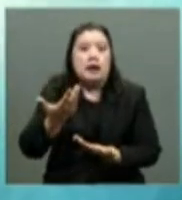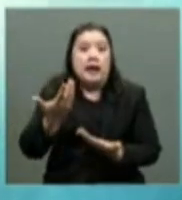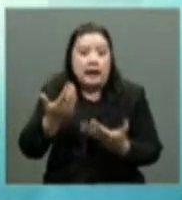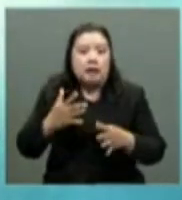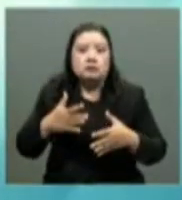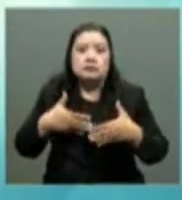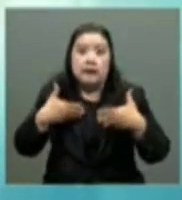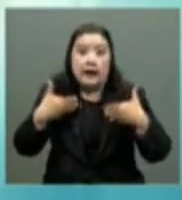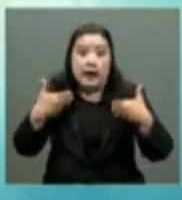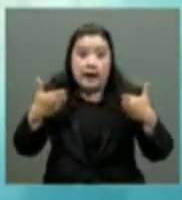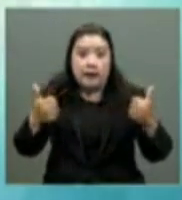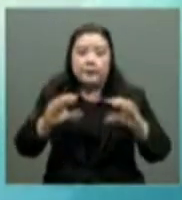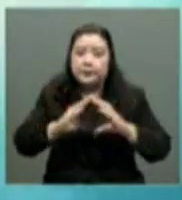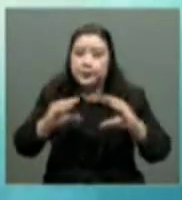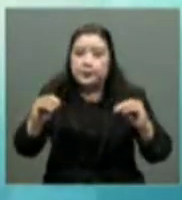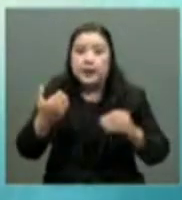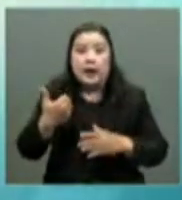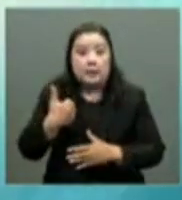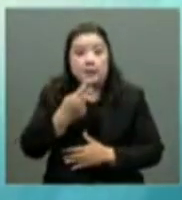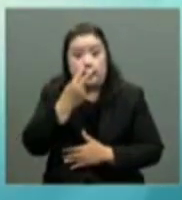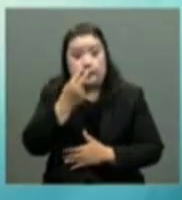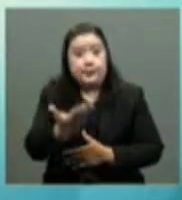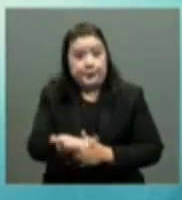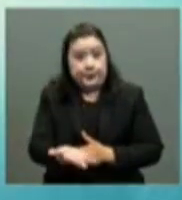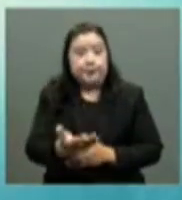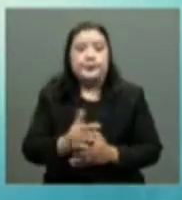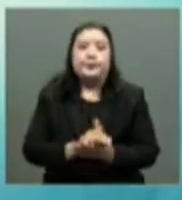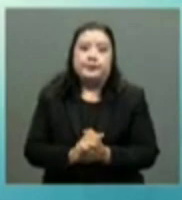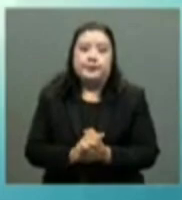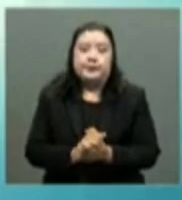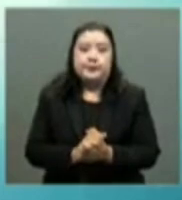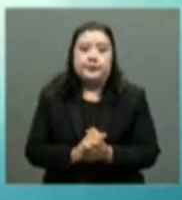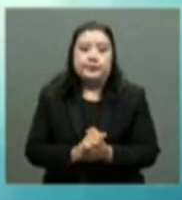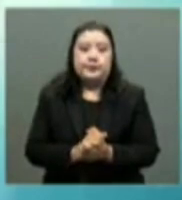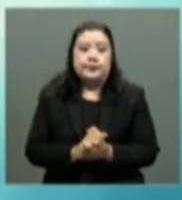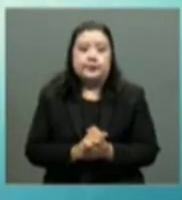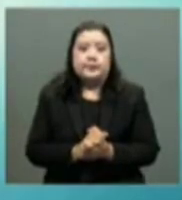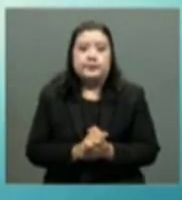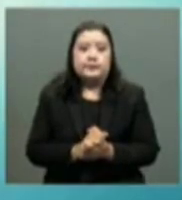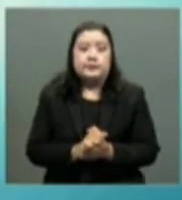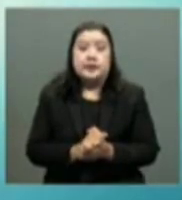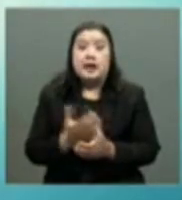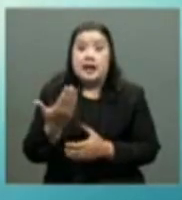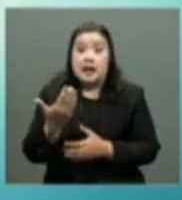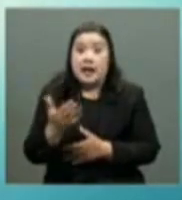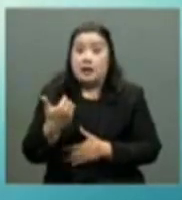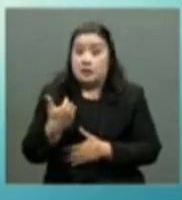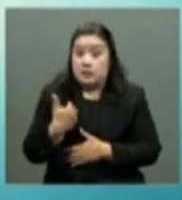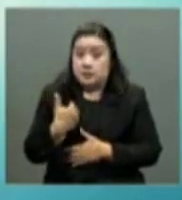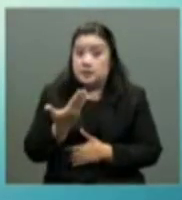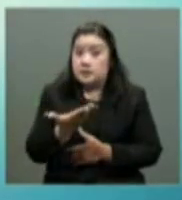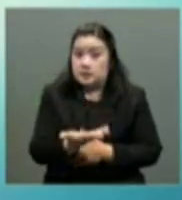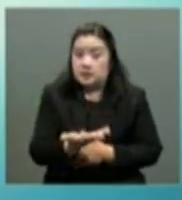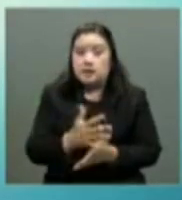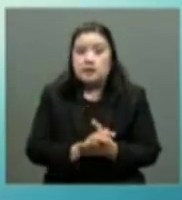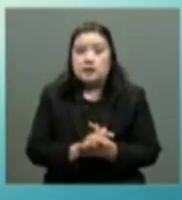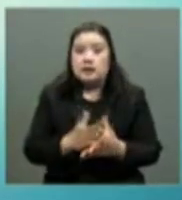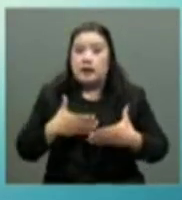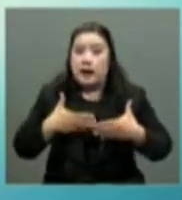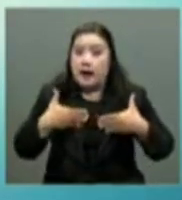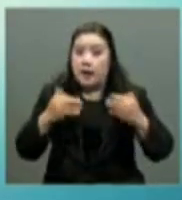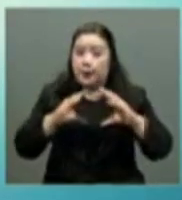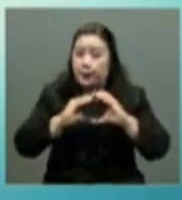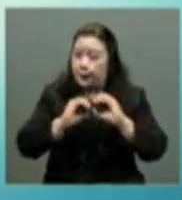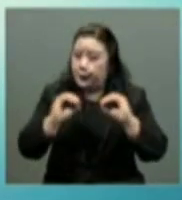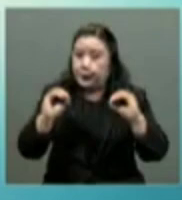สมครับก็จะเห็นนะครับว่าตัวเลขที่รักษาหายเนี่ยพุ่งขึ้นนะครับตัวเลขที่รักษา